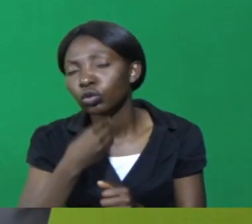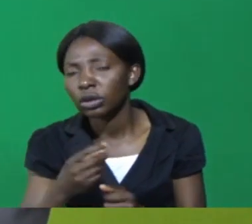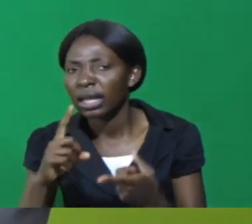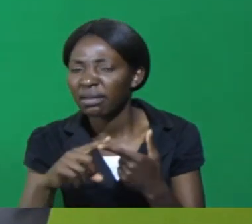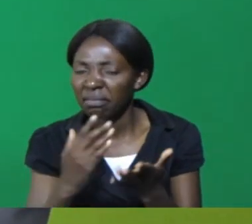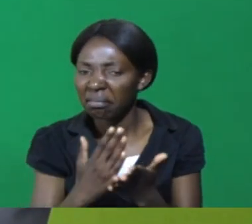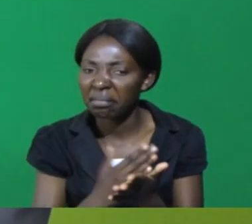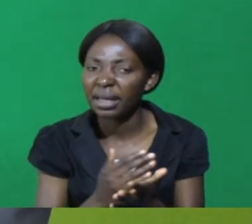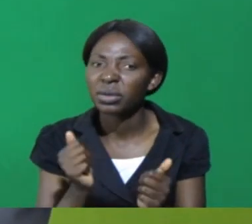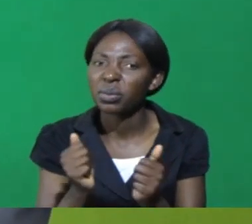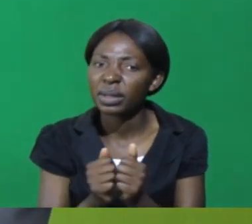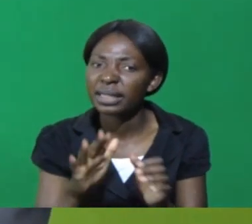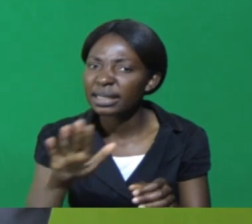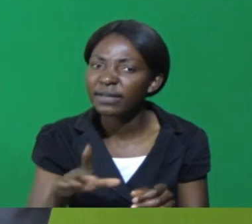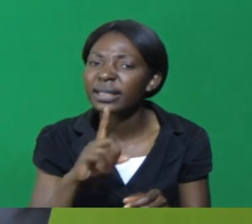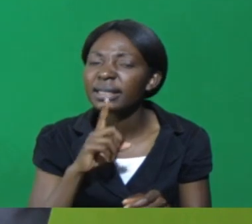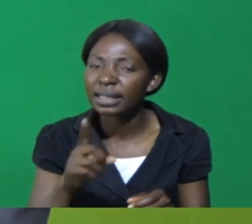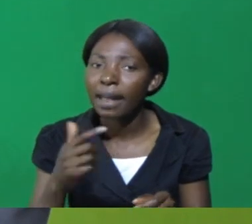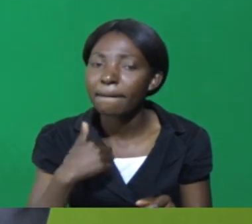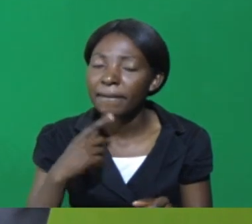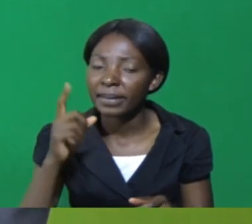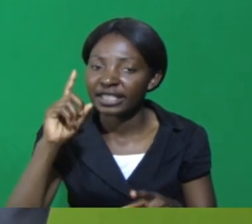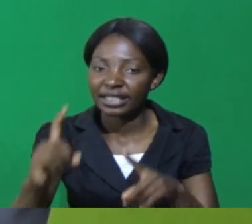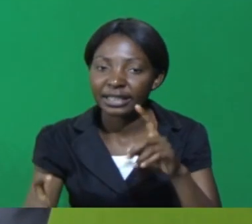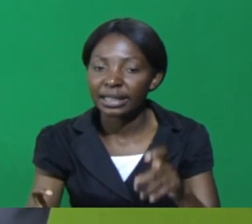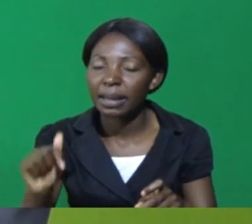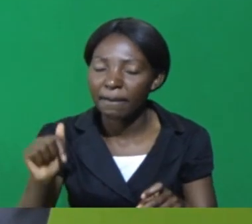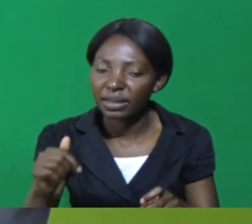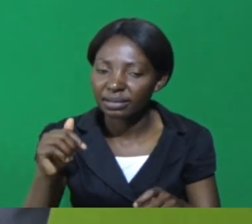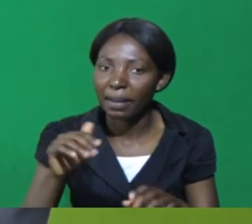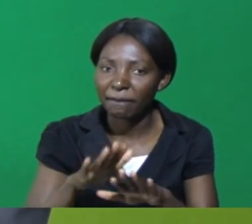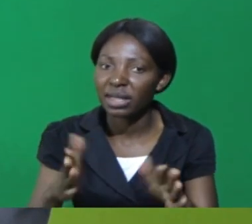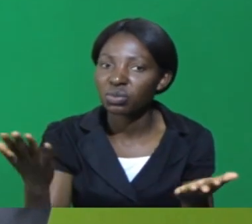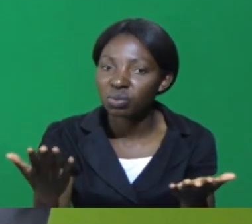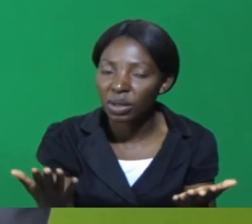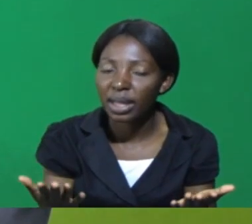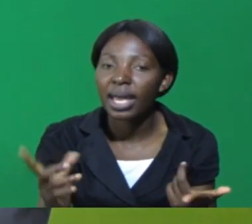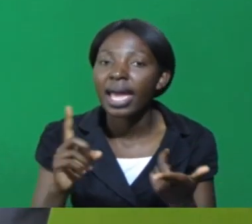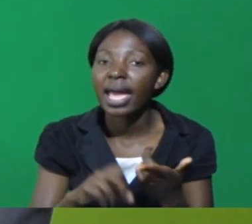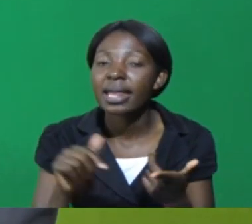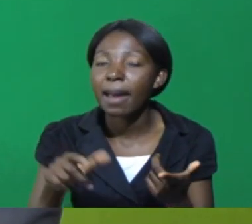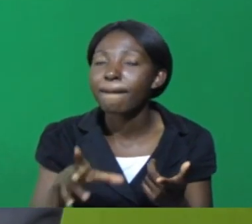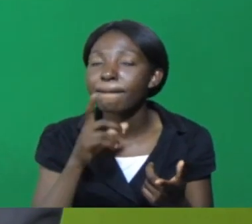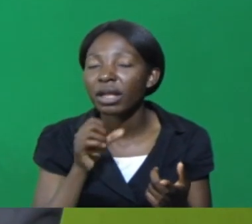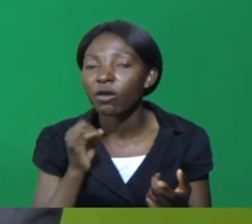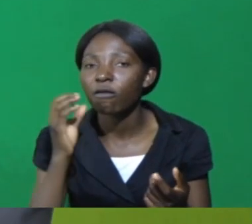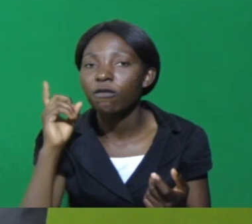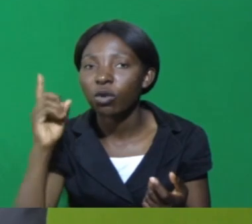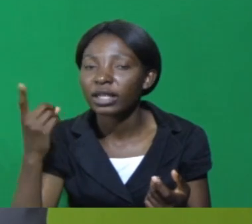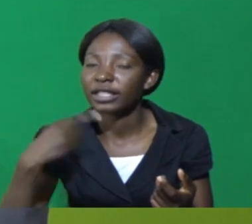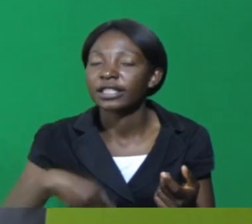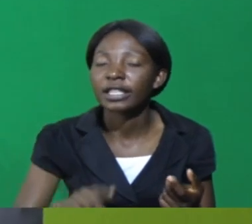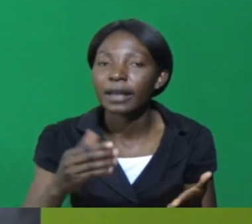akati, matenda angu anofanira kudzikwa pokuti nopokuti. Zvino munhu waMwari ndokutuma shoko kuna mambo